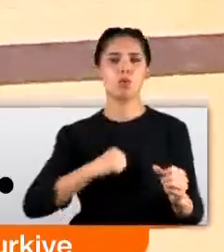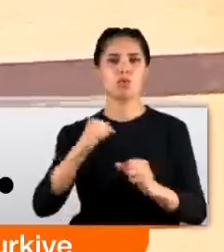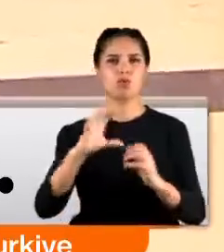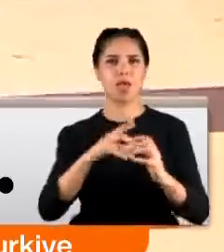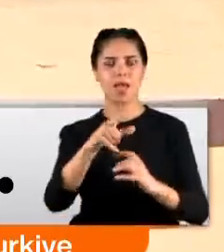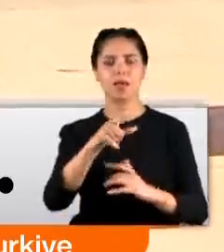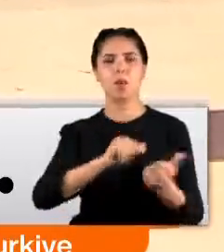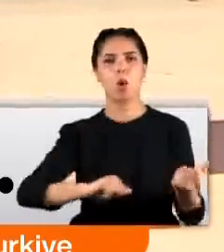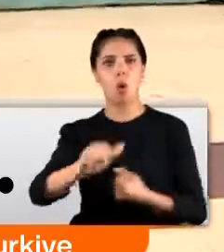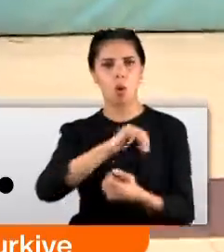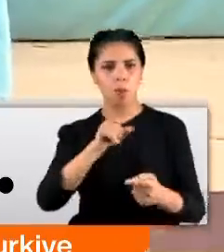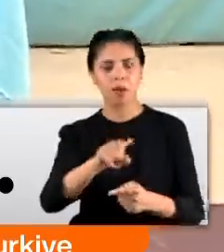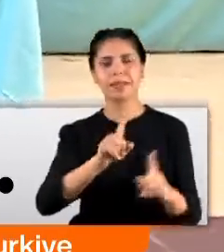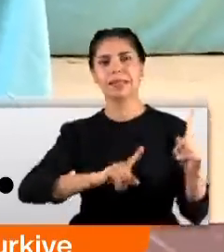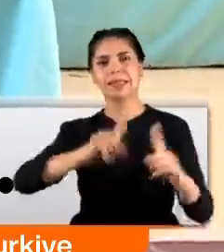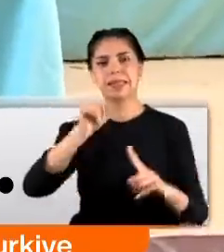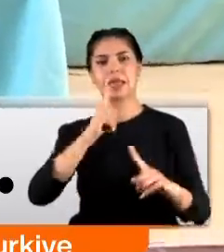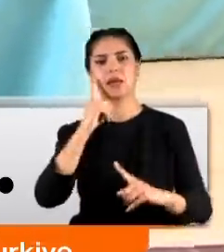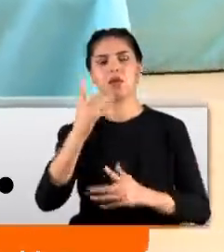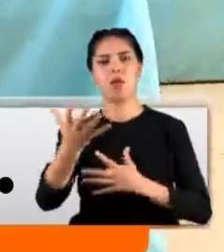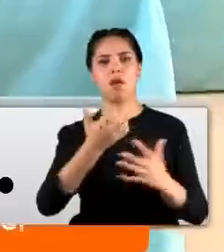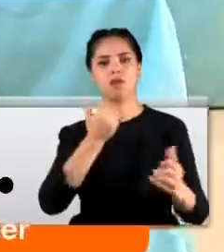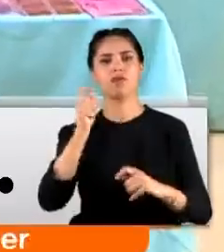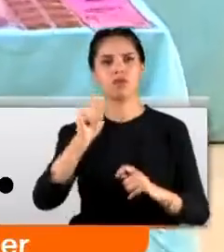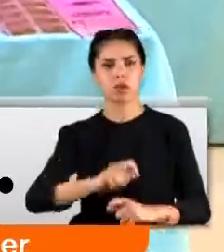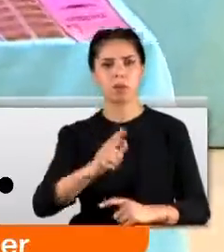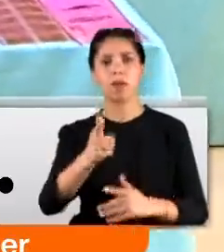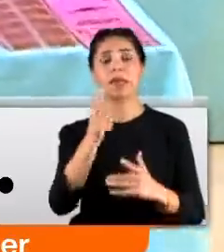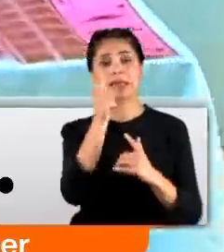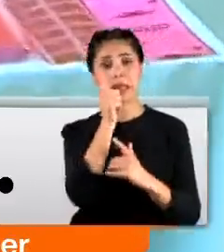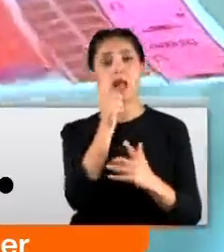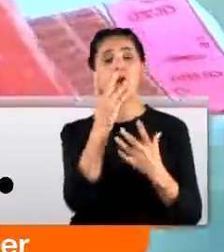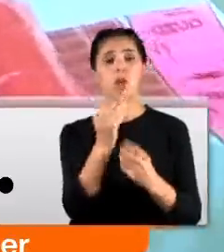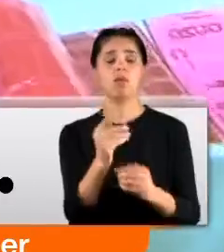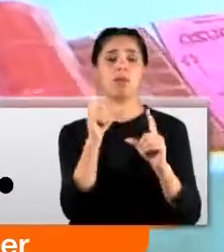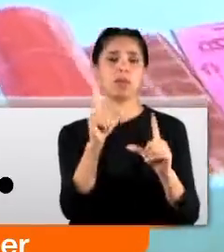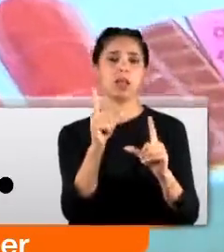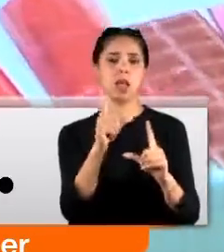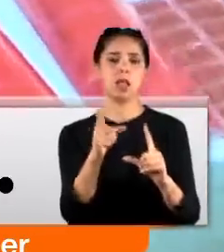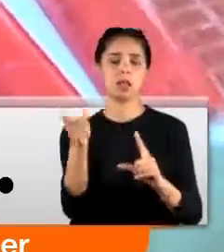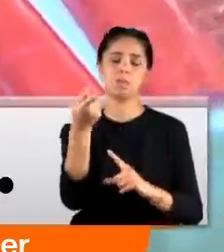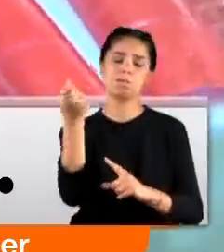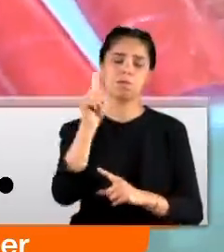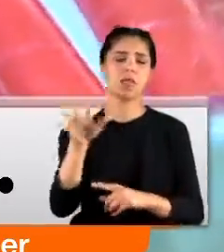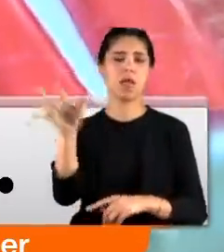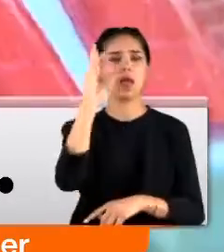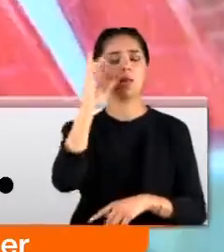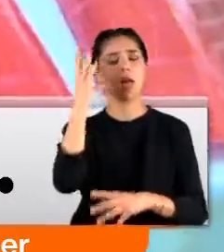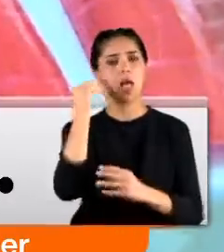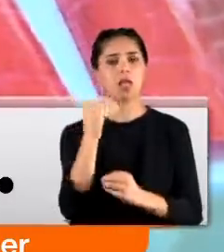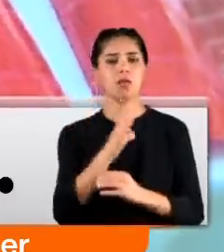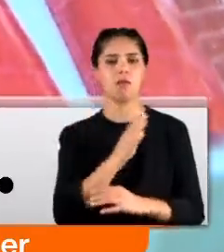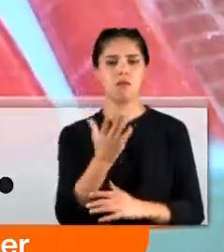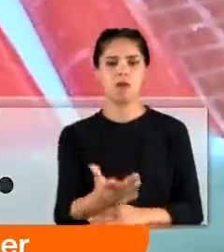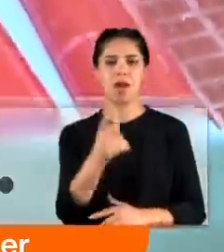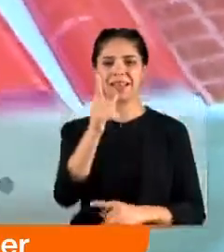yaptığı operasyon aslında internet üzerinden alışveriş yaparken ne kadar dikkat etmemiz gerektiğini bir bir kez daha gözler önüne serdi.